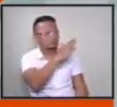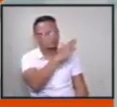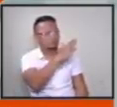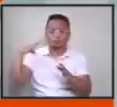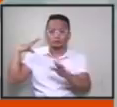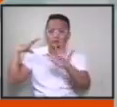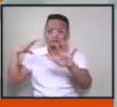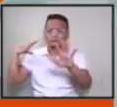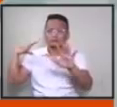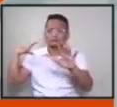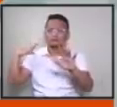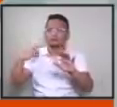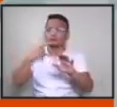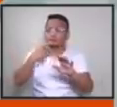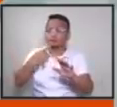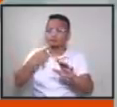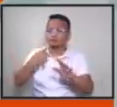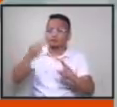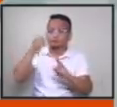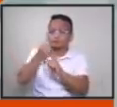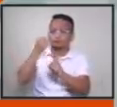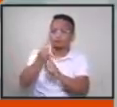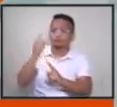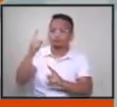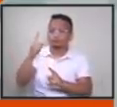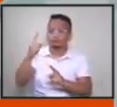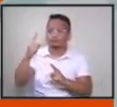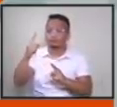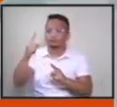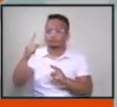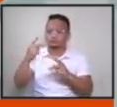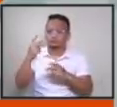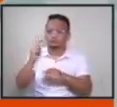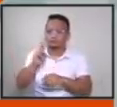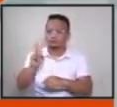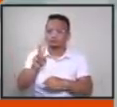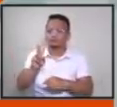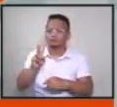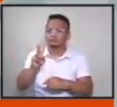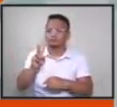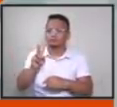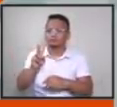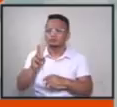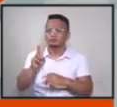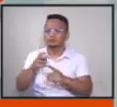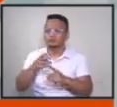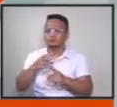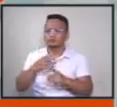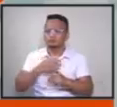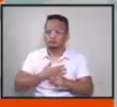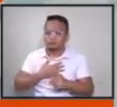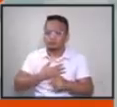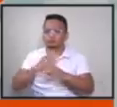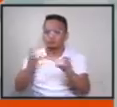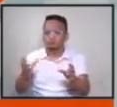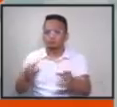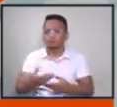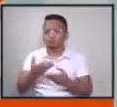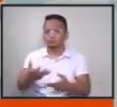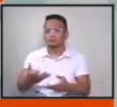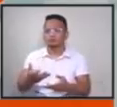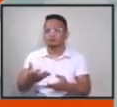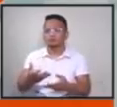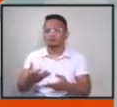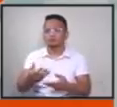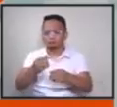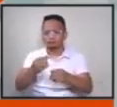sa kanila. Di ba kapag ikaw ay sinaktan ng isang tao, inagrabyado ng isang tao, yung tao nang agrabyado sa'yo, yun ang gusto mong makasuhan para makakuha